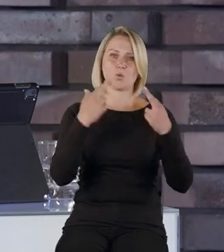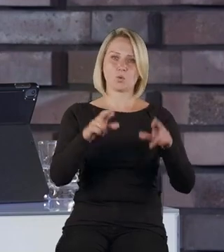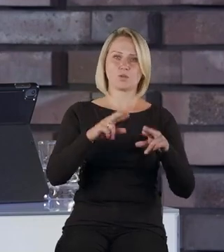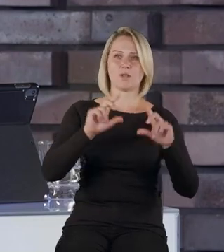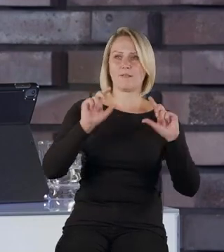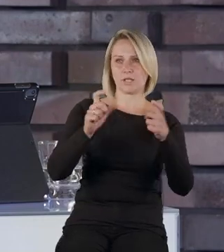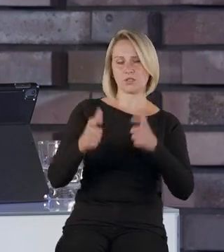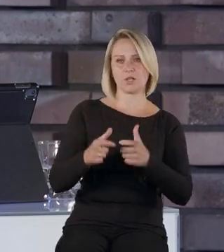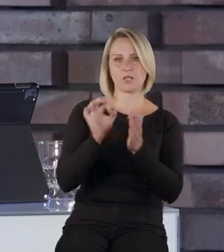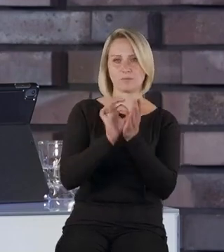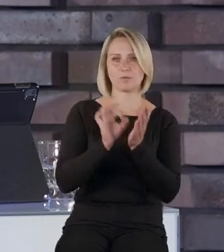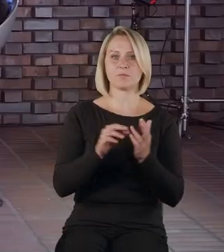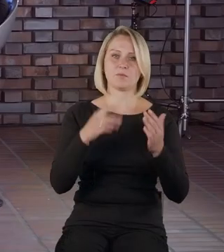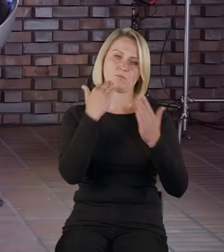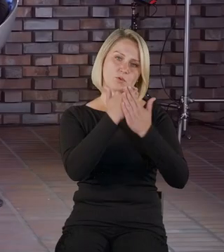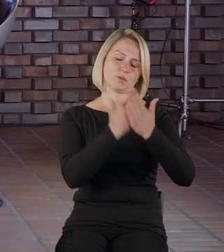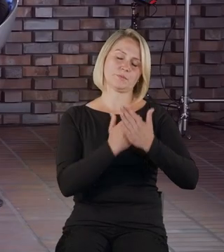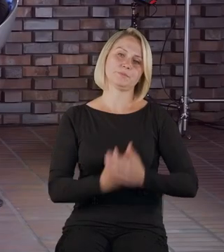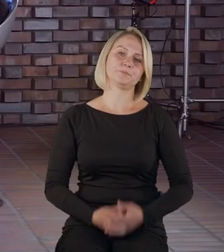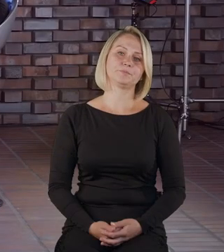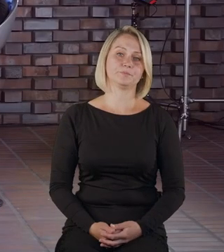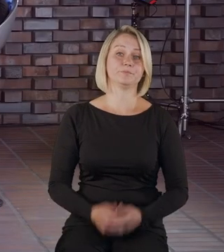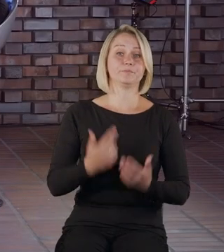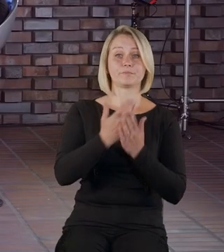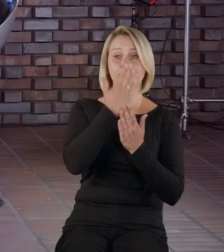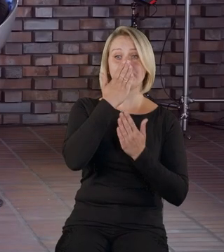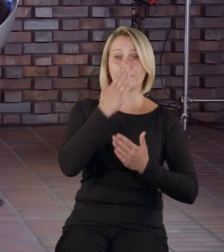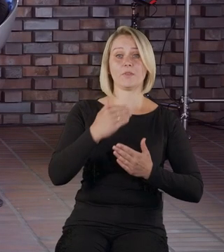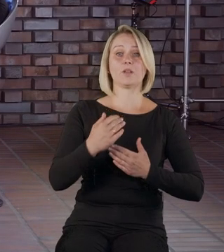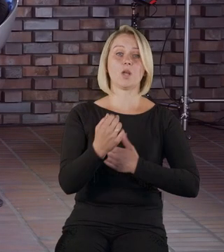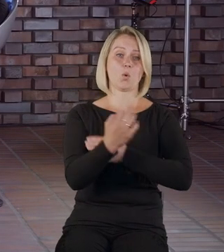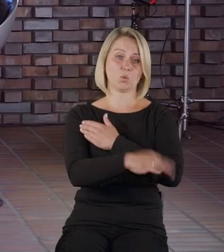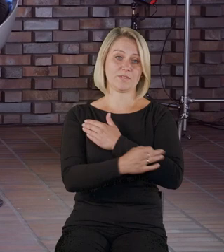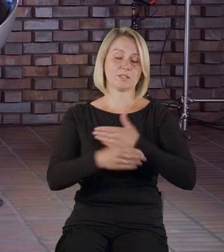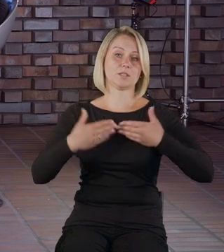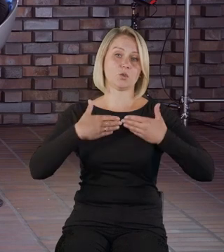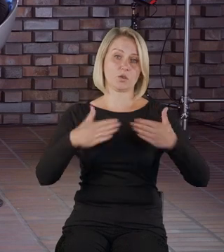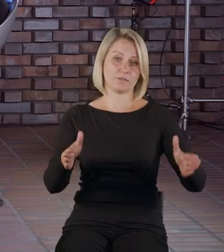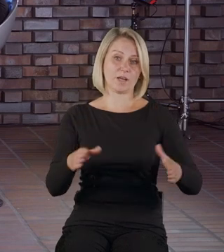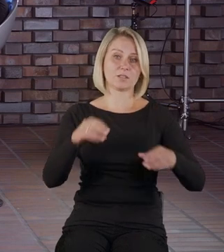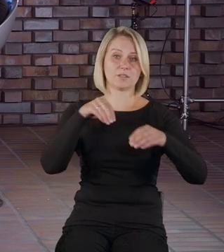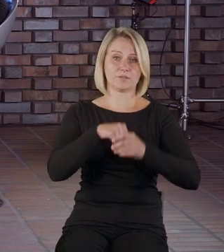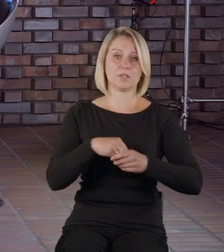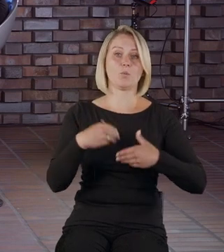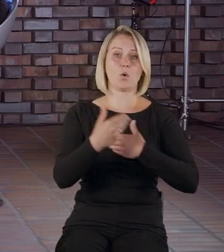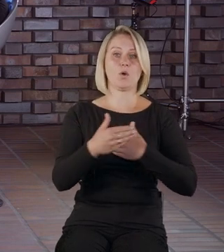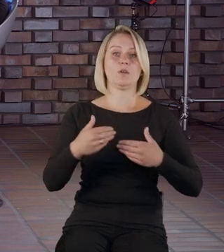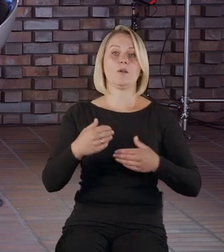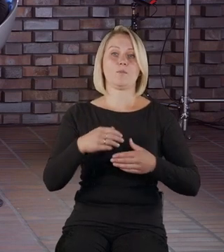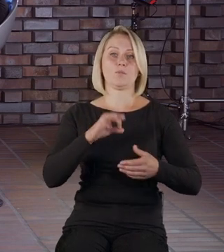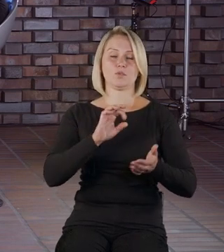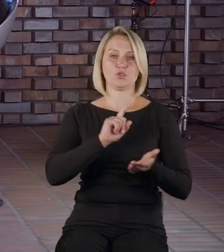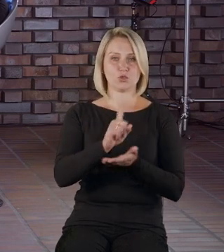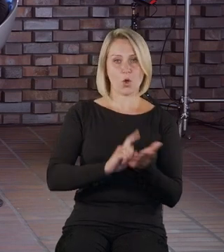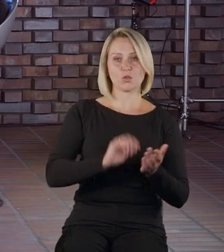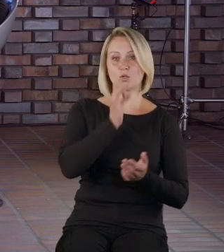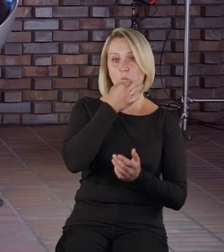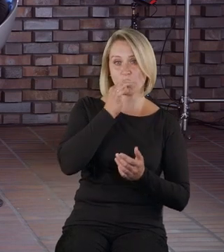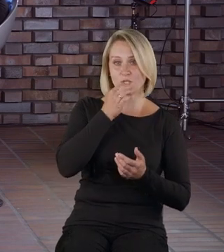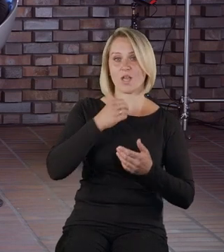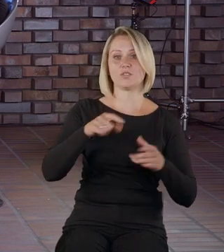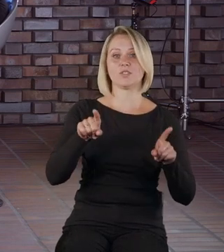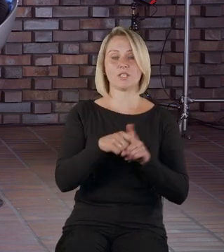inne inicjatywy i programy. W ramach Uniwersytetu Otwartego działają m.in. Uniwersytet Śląski Młodzieży, Uniwersytet